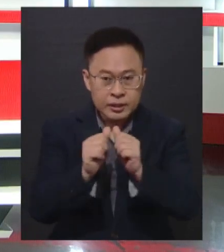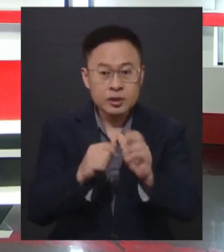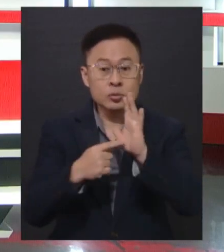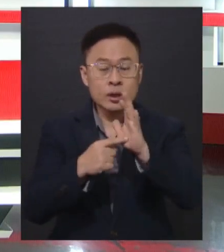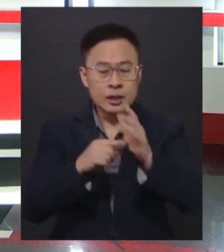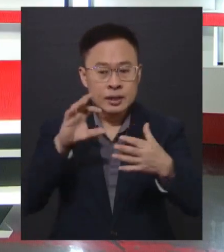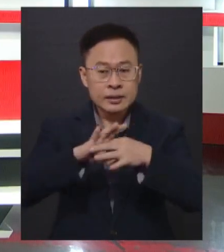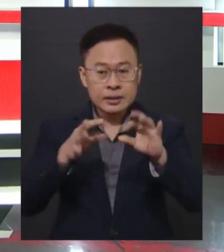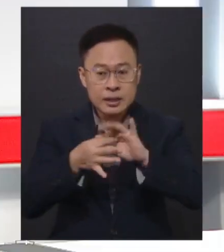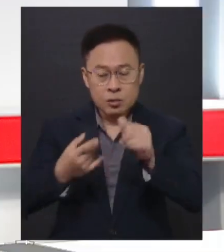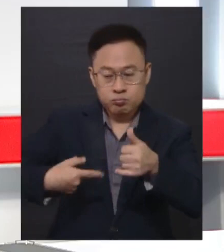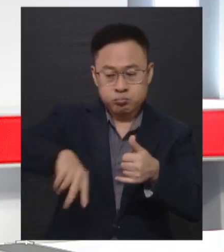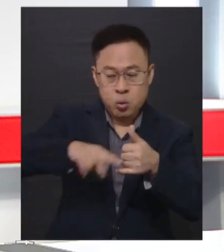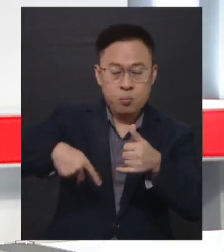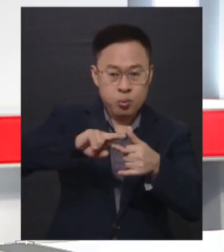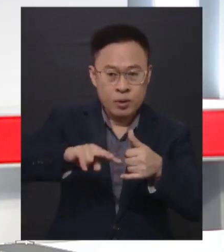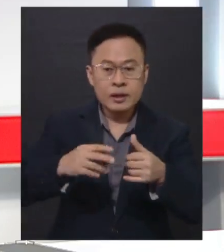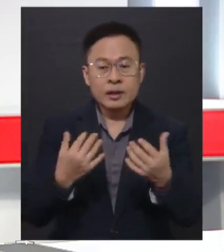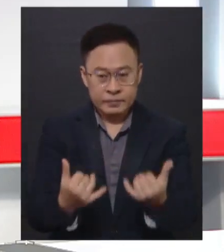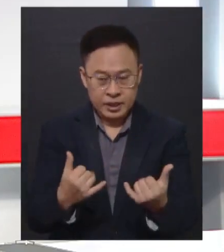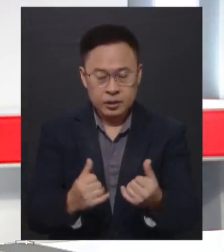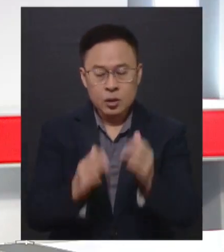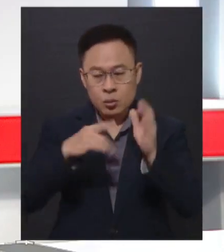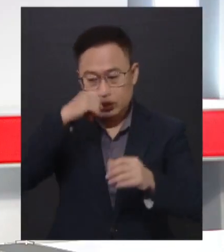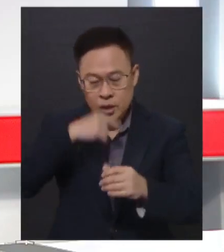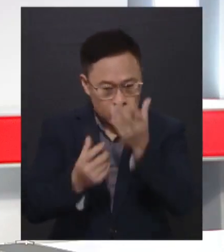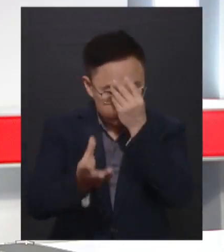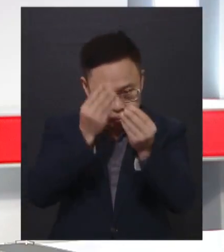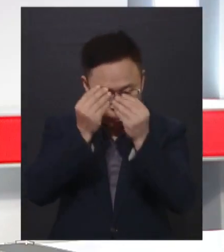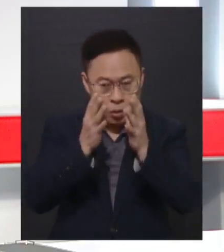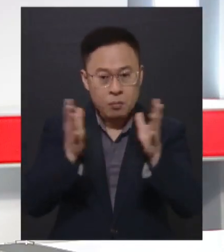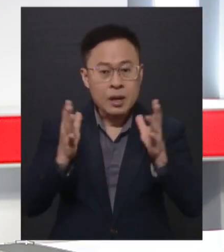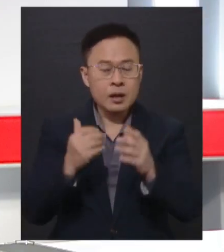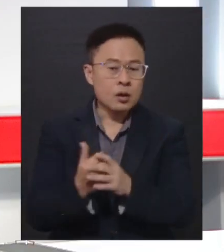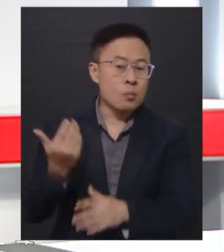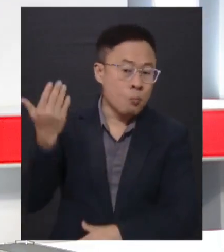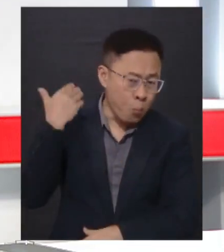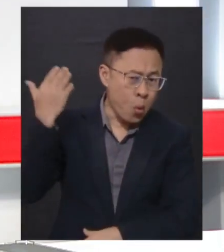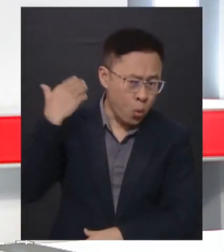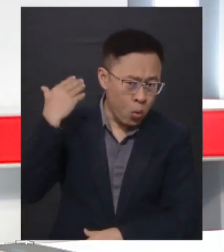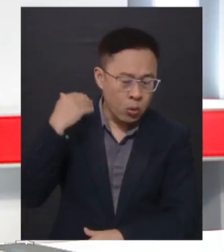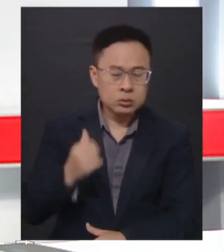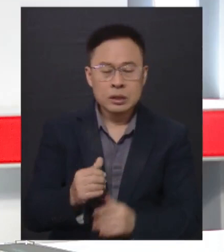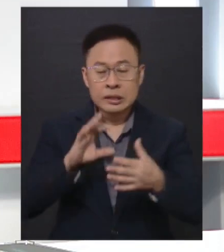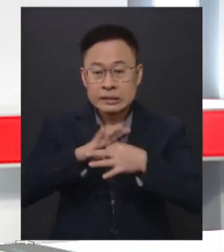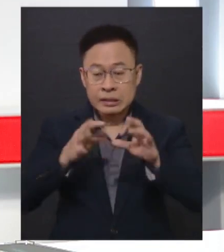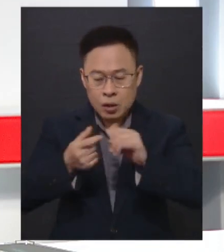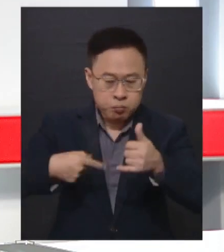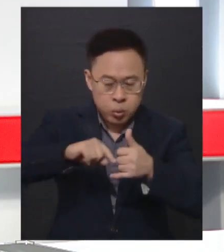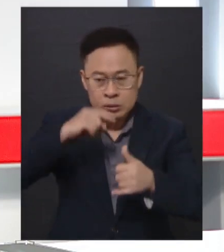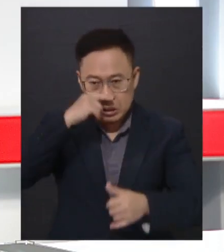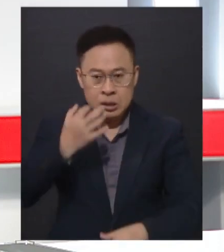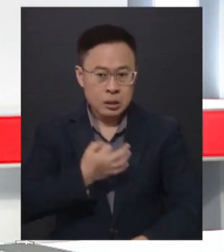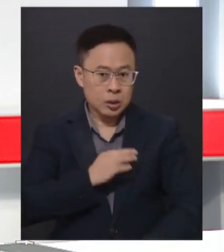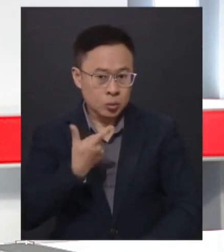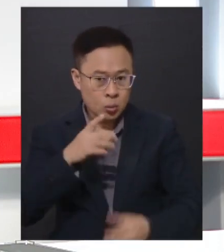ะคะที่ก็ได้รับความนิยมมาแหละในบ้านเรานะคะเพราะว่าเราเองก็เคยมีนักกีฬาที่ประสบความสำเร็จกับการแข่งขันในกีฬาชนิดนี้นะคะโด